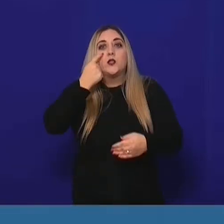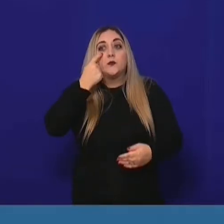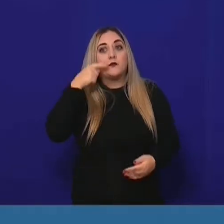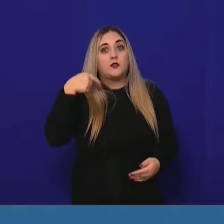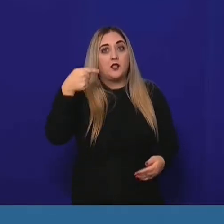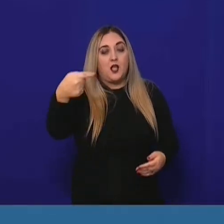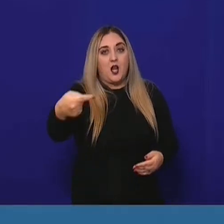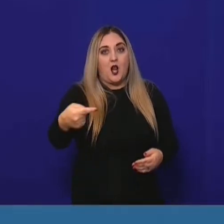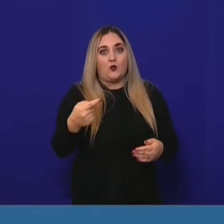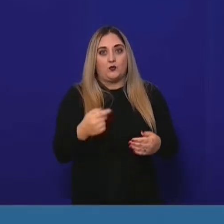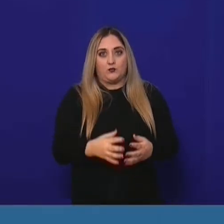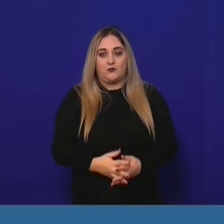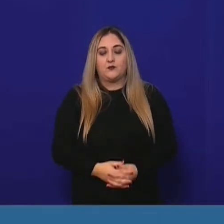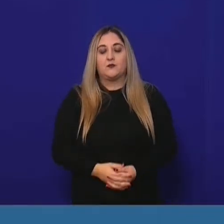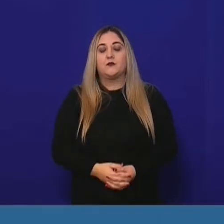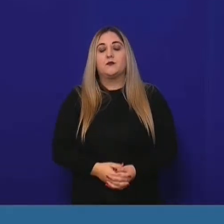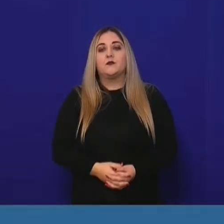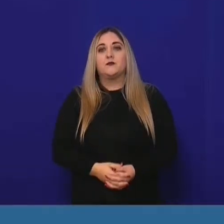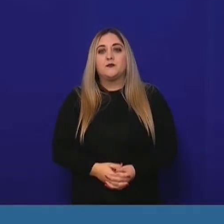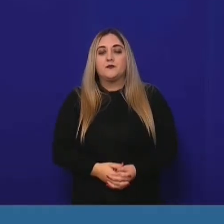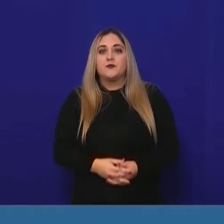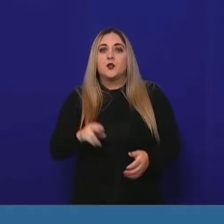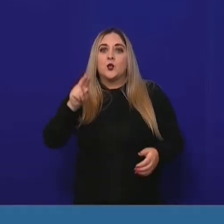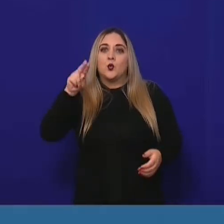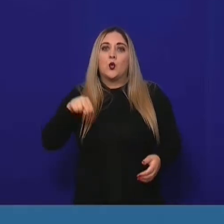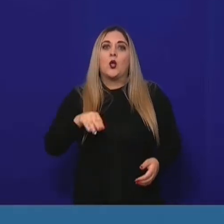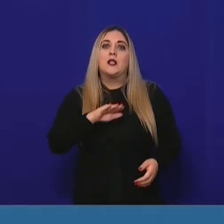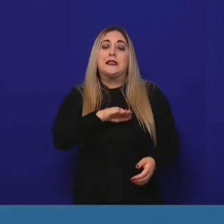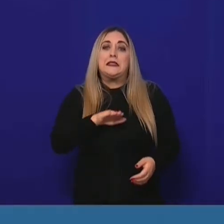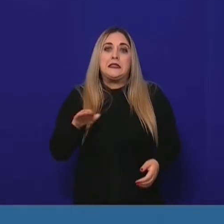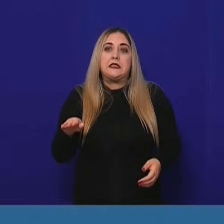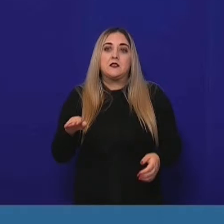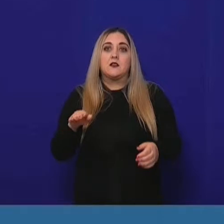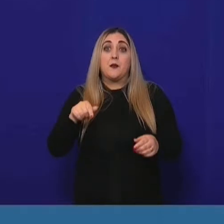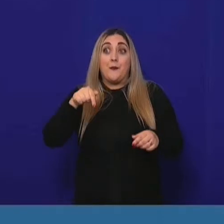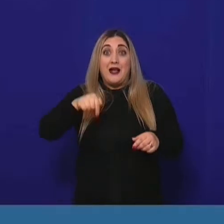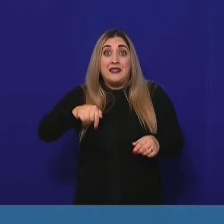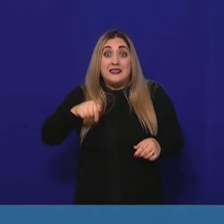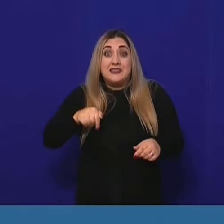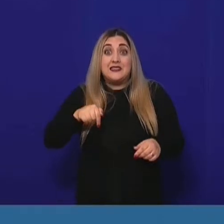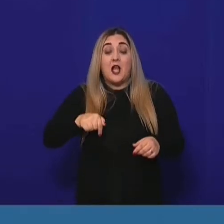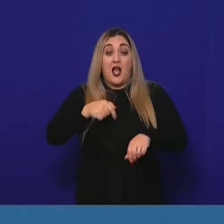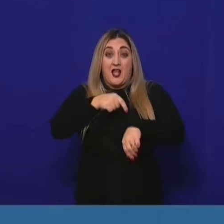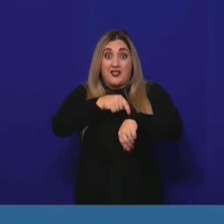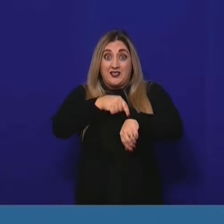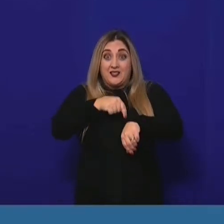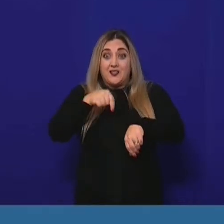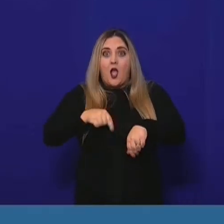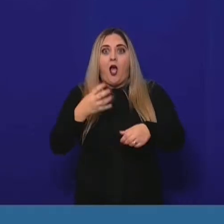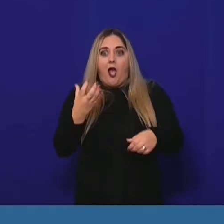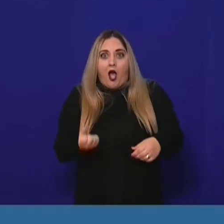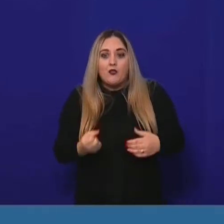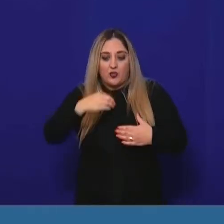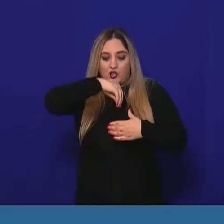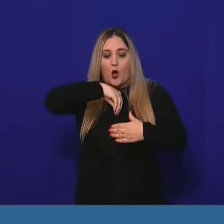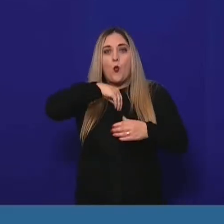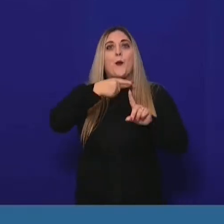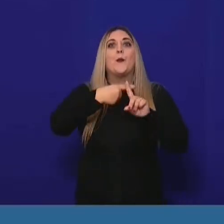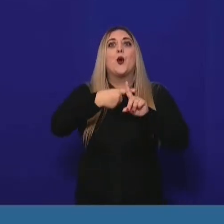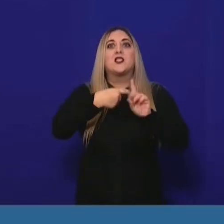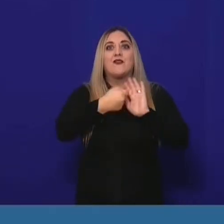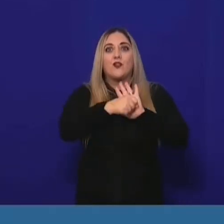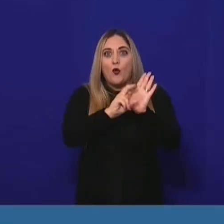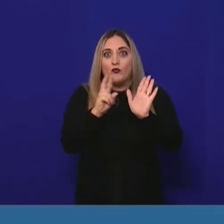jistgħu jigwidawna iktar il qudiem. Anka dawk in-nies li bħalissa jkunu active cases tal-COVID, importanti ma